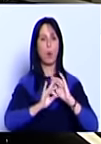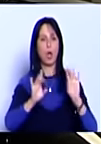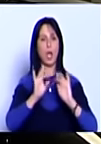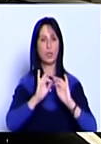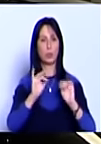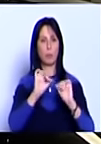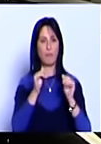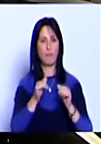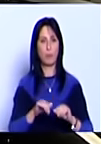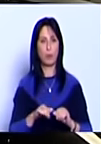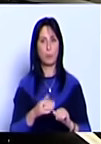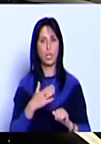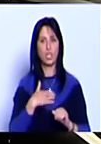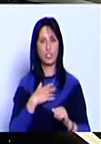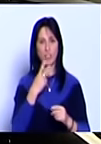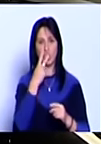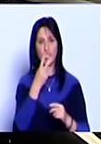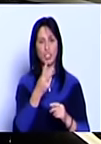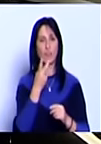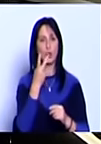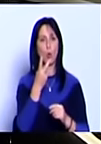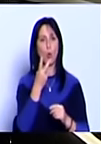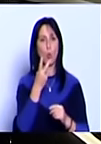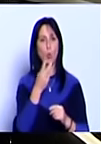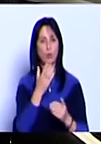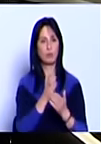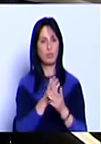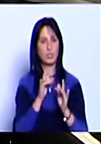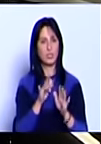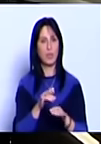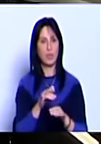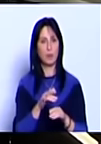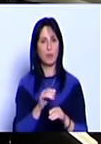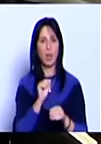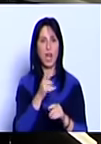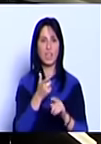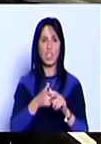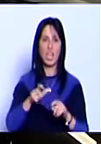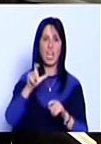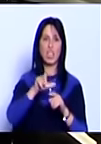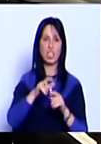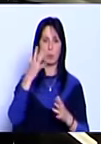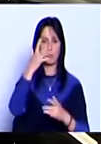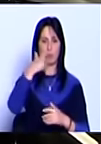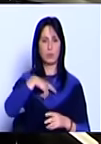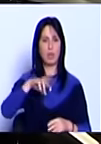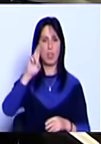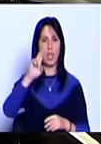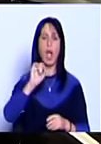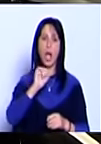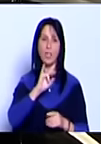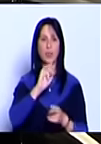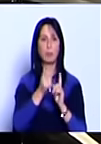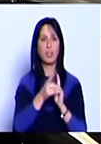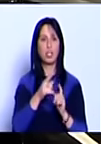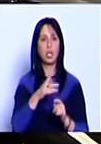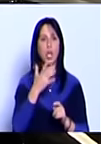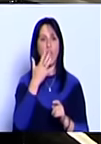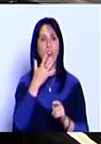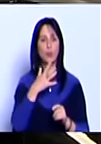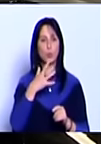აქვს სხვადასხვა. ჩვენში შეხედულებათა ორ უკიდურესობასთან გვაქვს საქმე, ან გადაჭარბებული წარმოდგენა საკუთარ თავზე, ან პირიქით ეროვნული